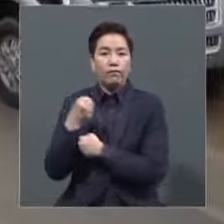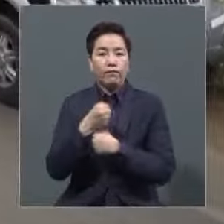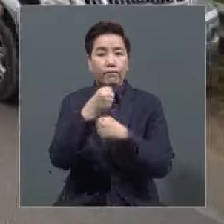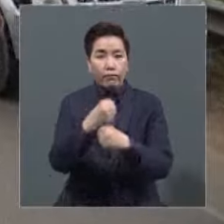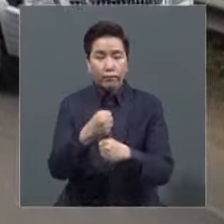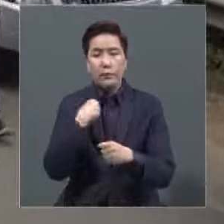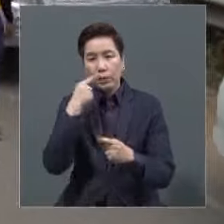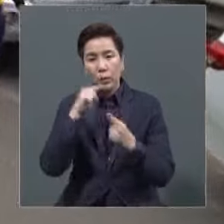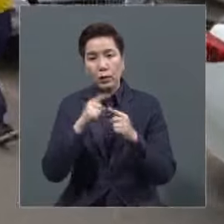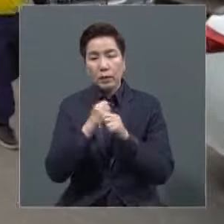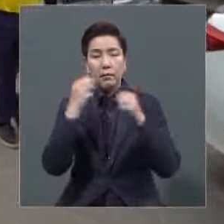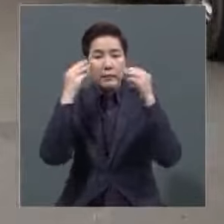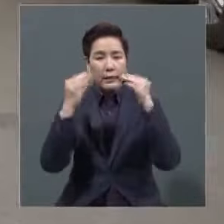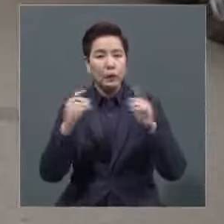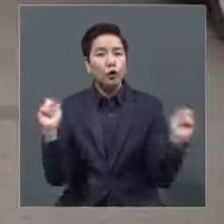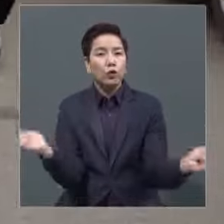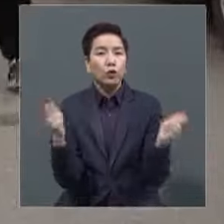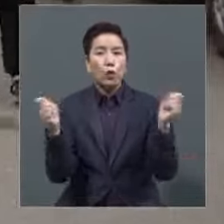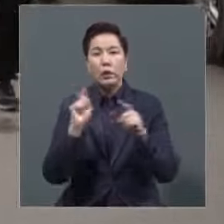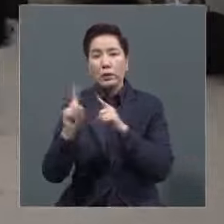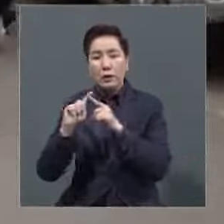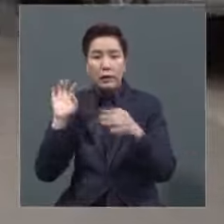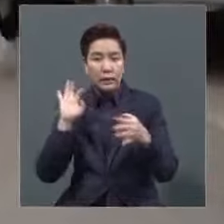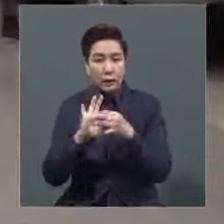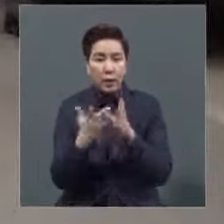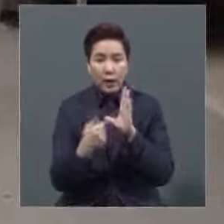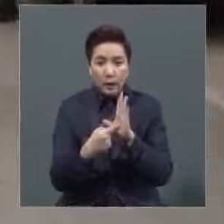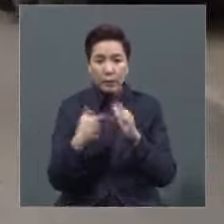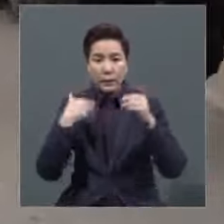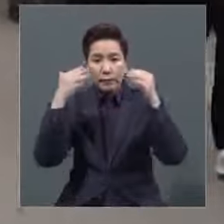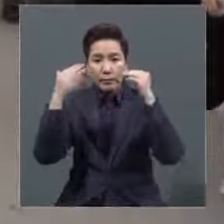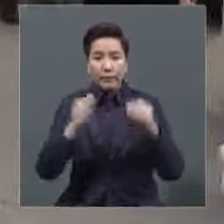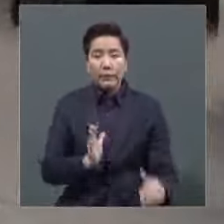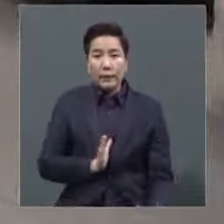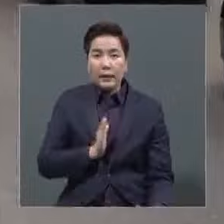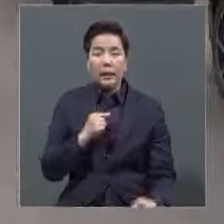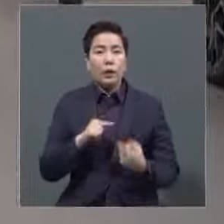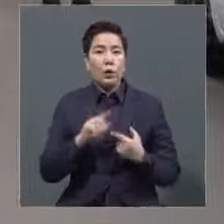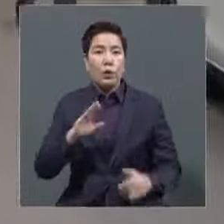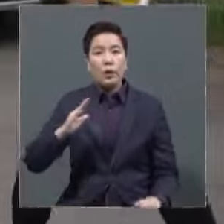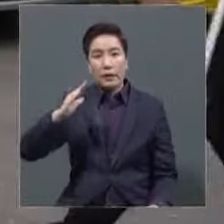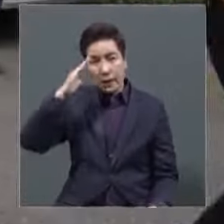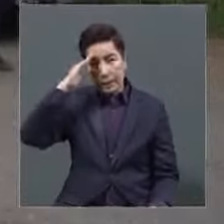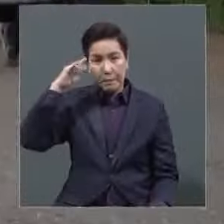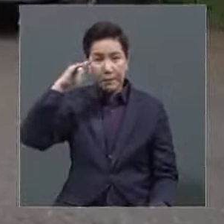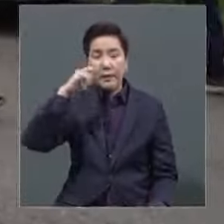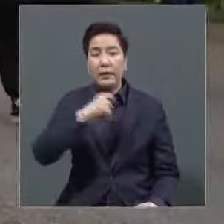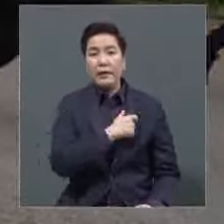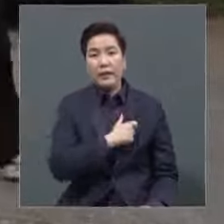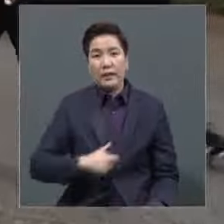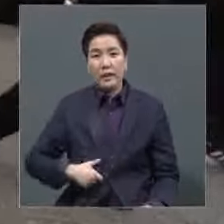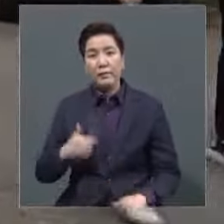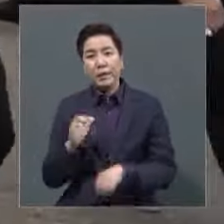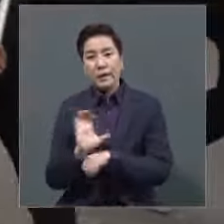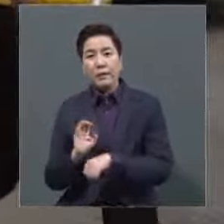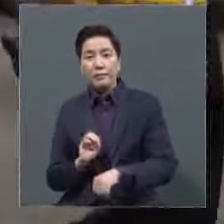จะมีการจัดกิจกรรมมหรสพมากมายนะคะอาทินิทรรศการเฉลิมพระเกียรติพระบาทสมเด็จพระเจ้าอยู่หัวการฉายภาพย